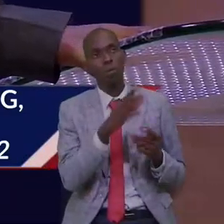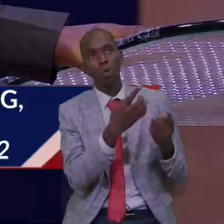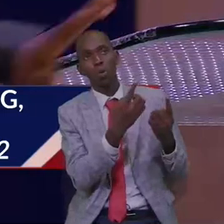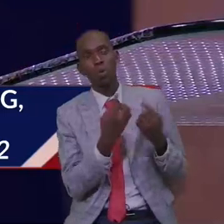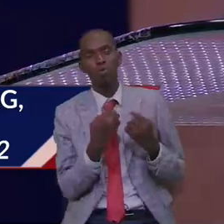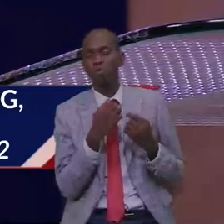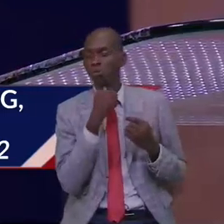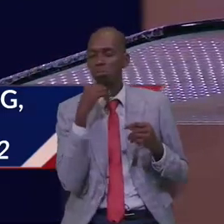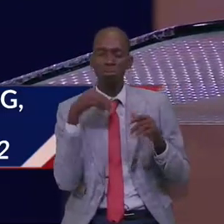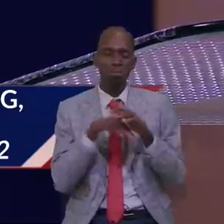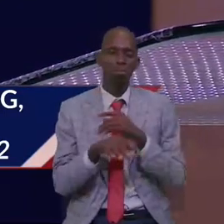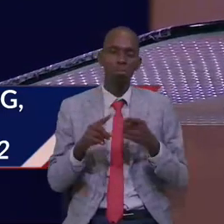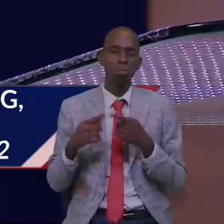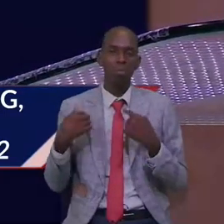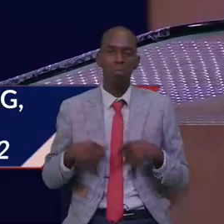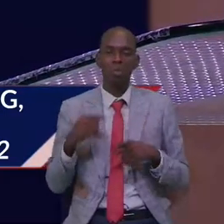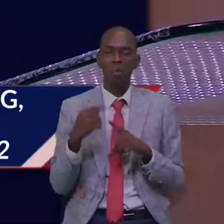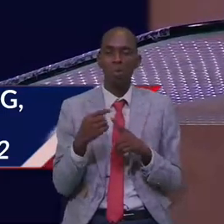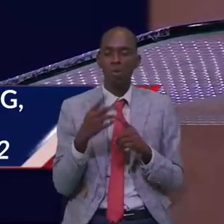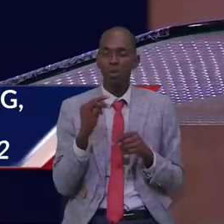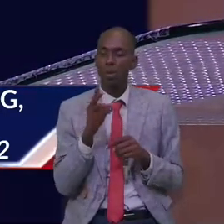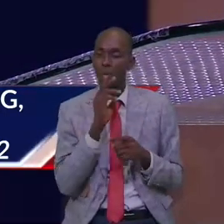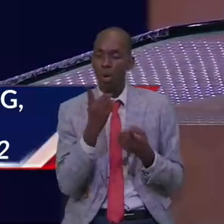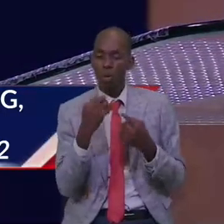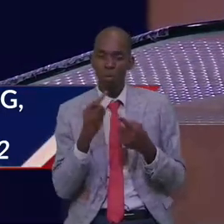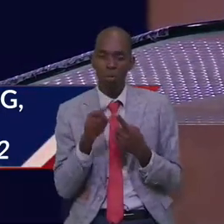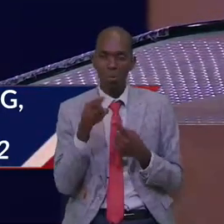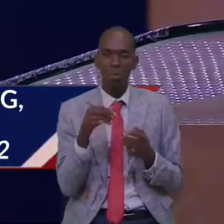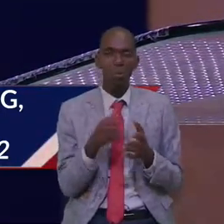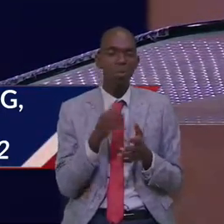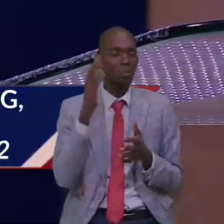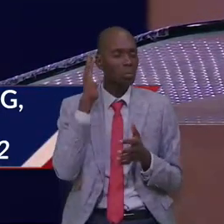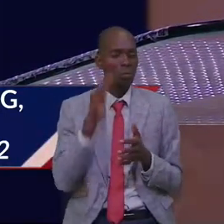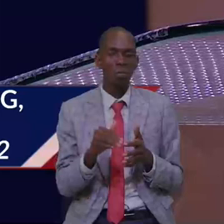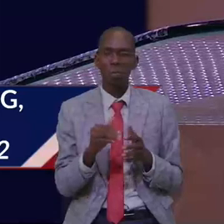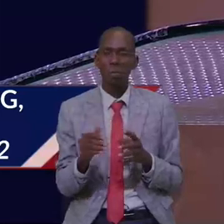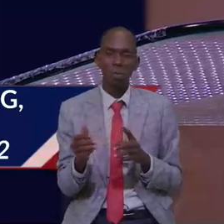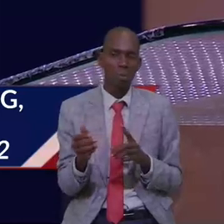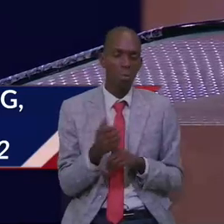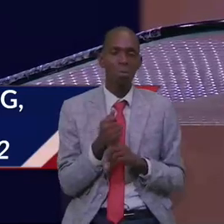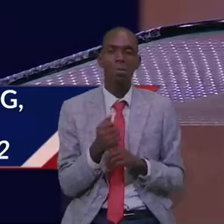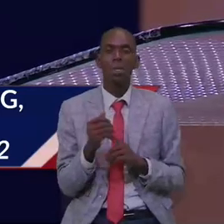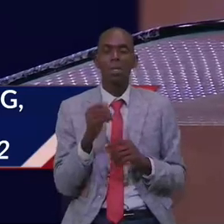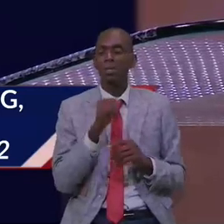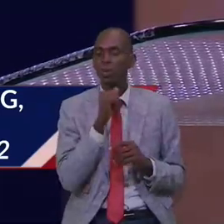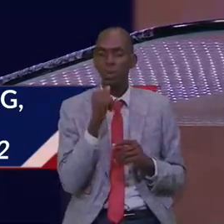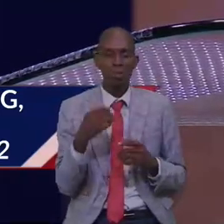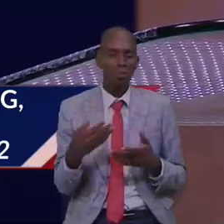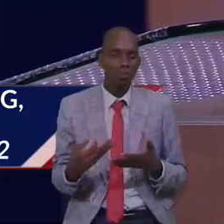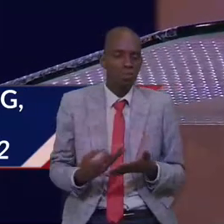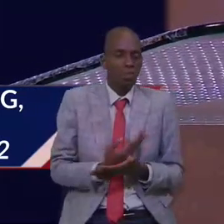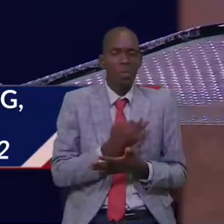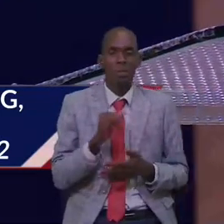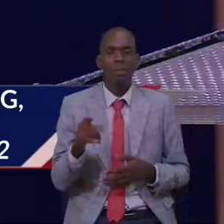La parole de Dieu leur est présentée, cela ne rentre pas dans leur cœur. L'eau de vie leur est donnée,